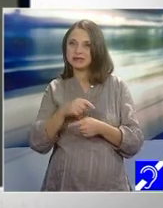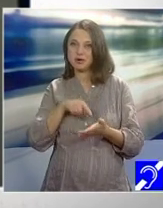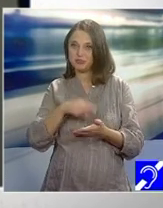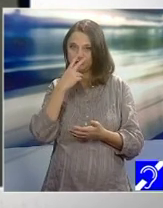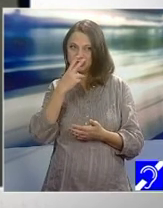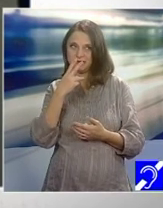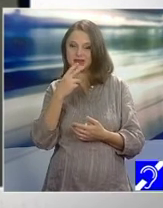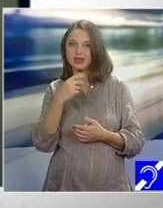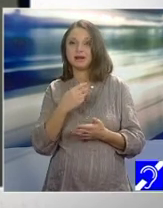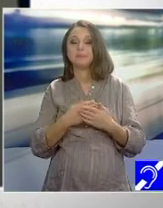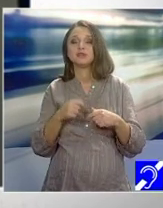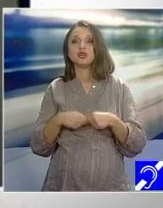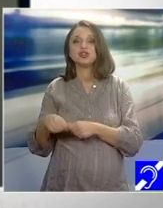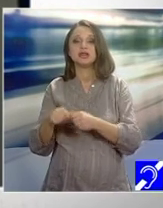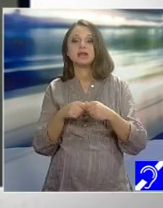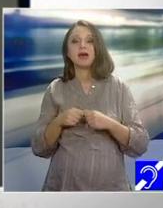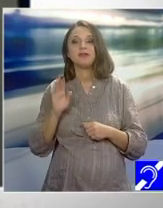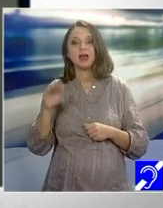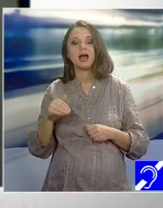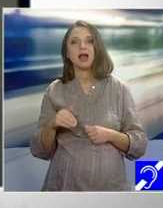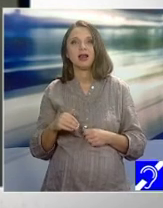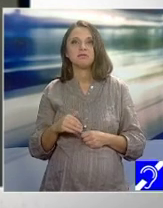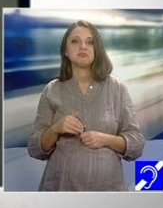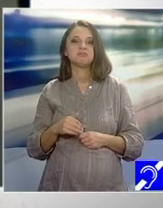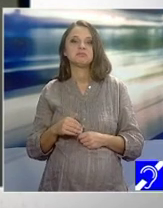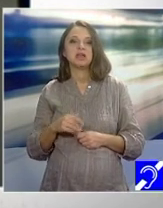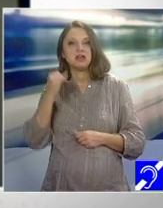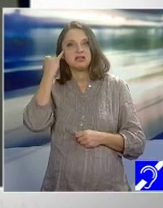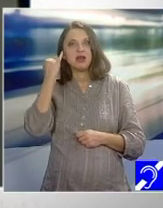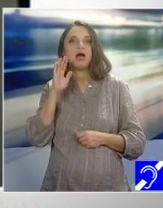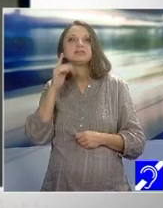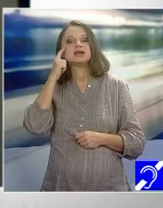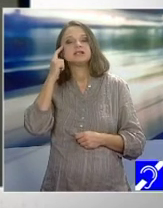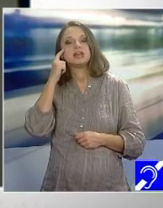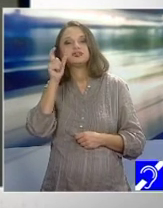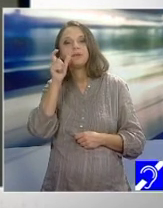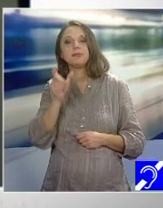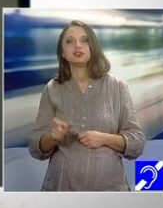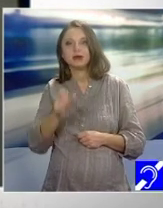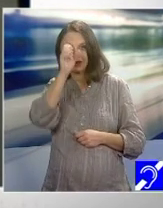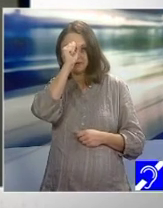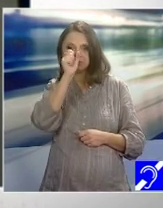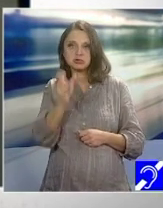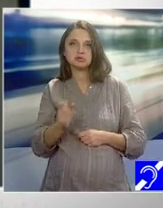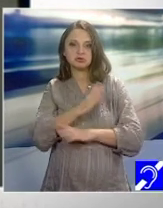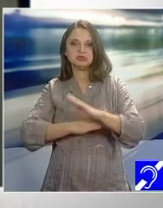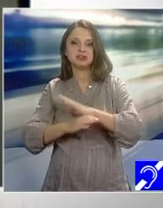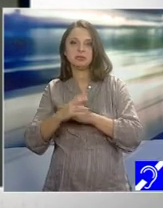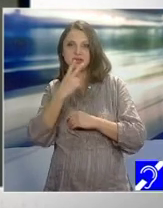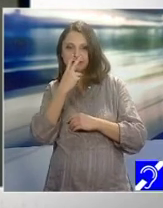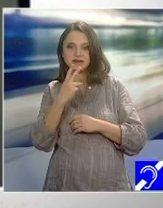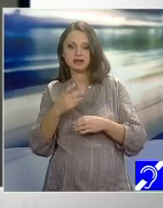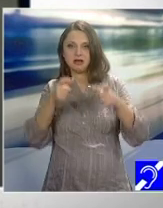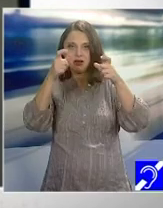există acea tendință de a pune nevăzătorii și persoanele cu dizabilități de vedere într-o